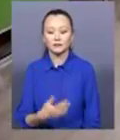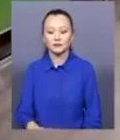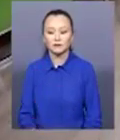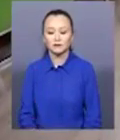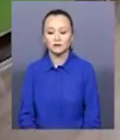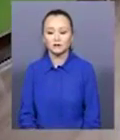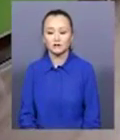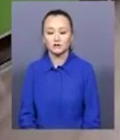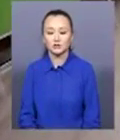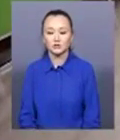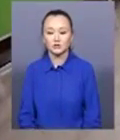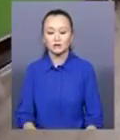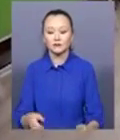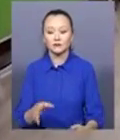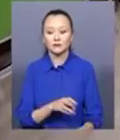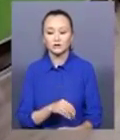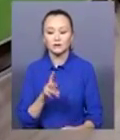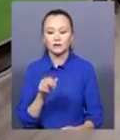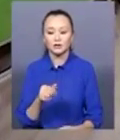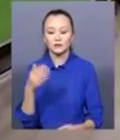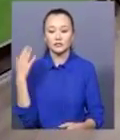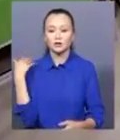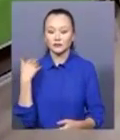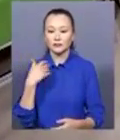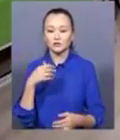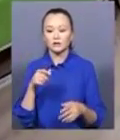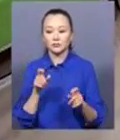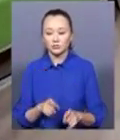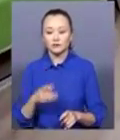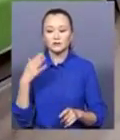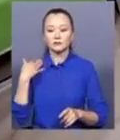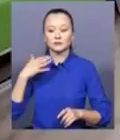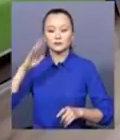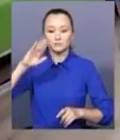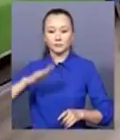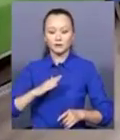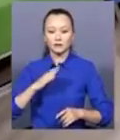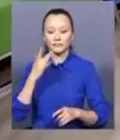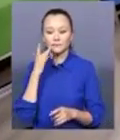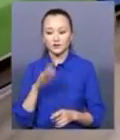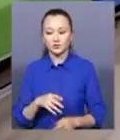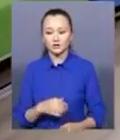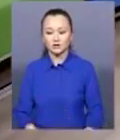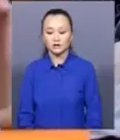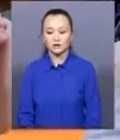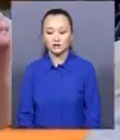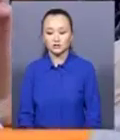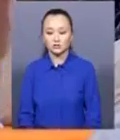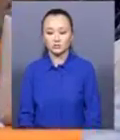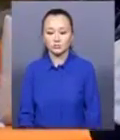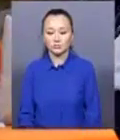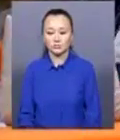получается, нагрузку. Нагрузку на заднюю часть. Спина при этом абсолютно ровная, вы держите ее перед